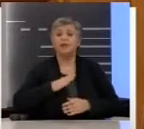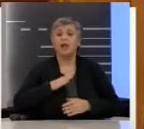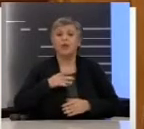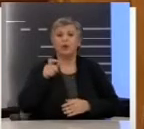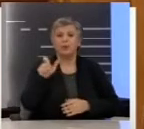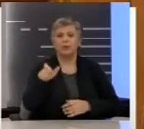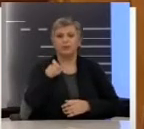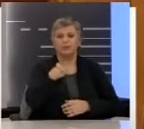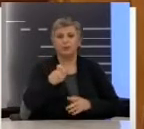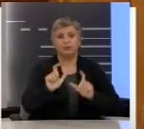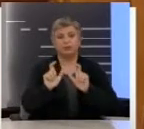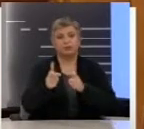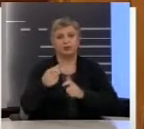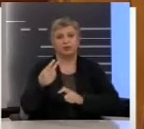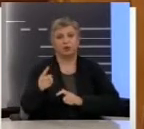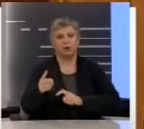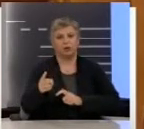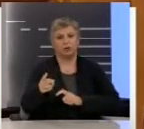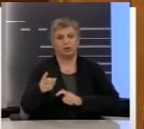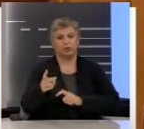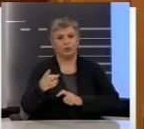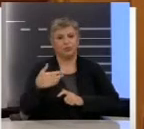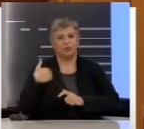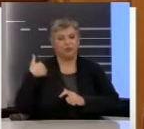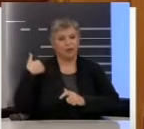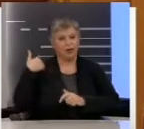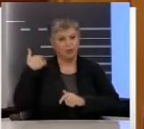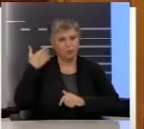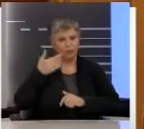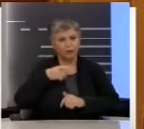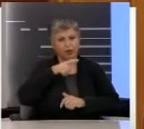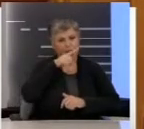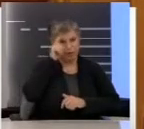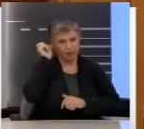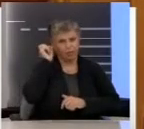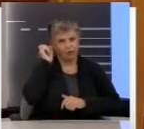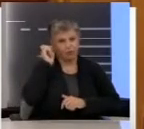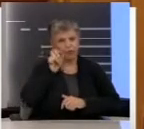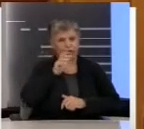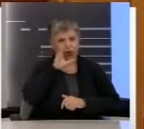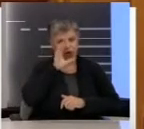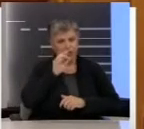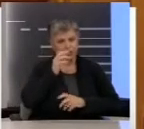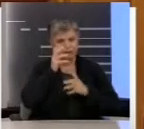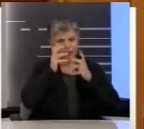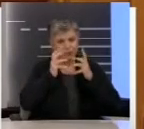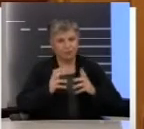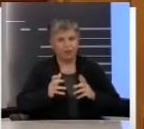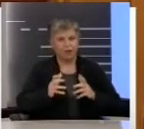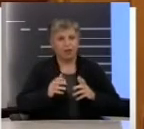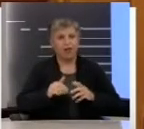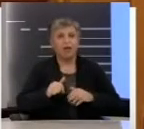οικογένειες έχουν δυσκολευτεί. Λέω πολύ ήπια έκφραση. Κάποιες από αυτές έχουν πονέσει πάρα